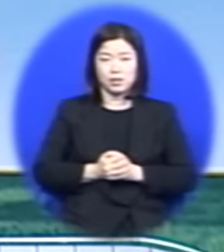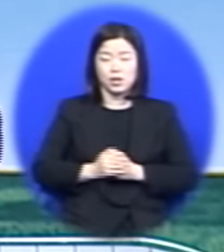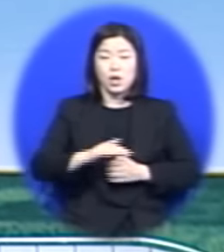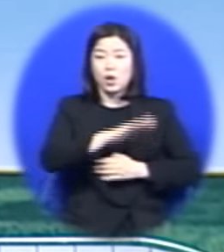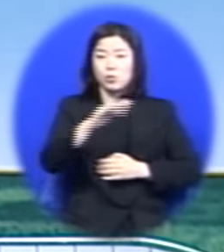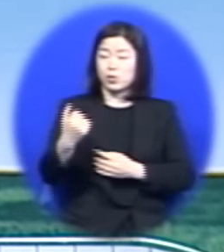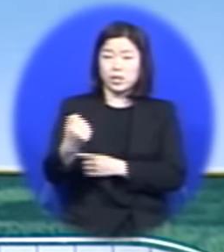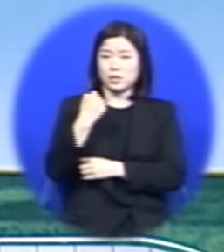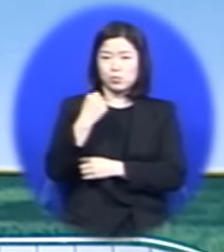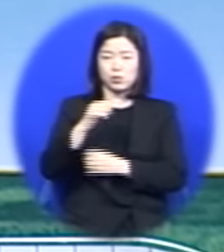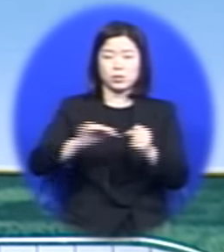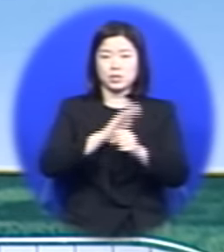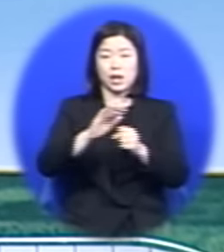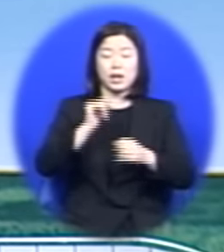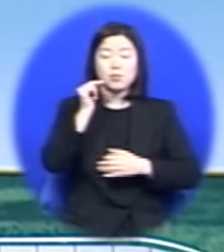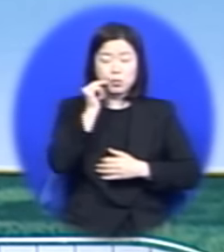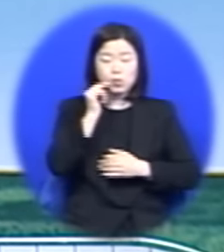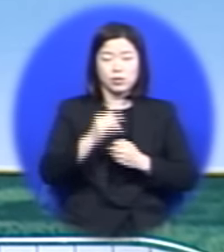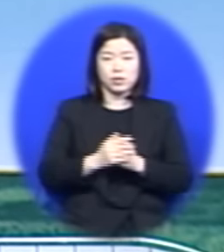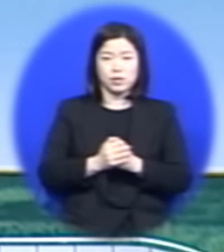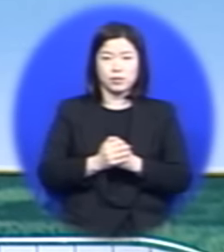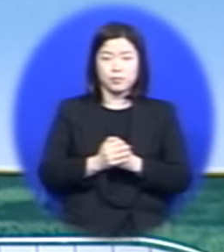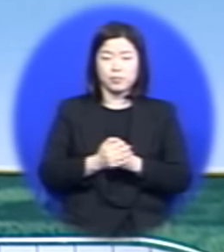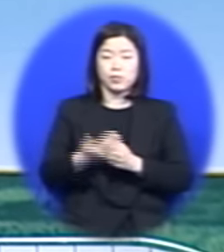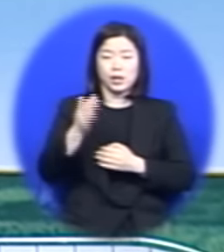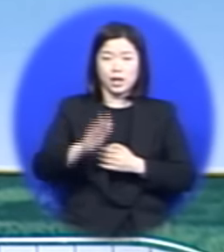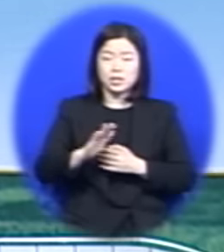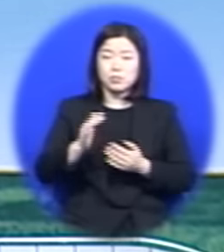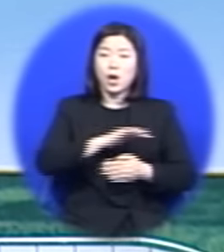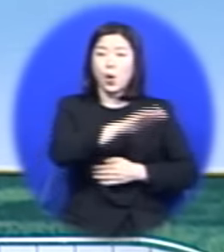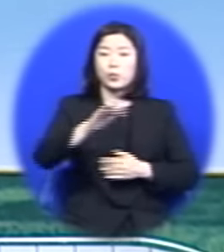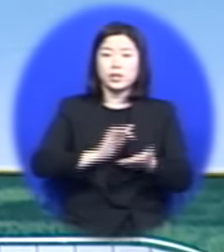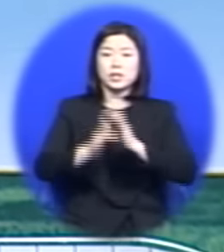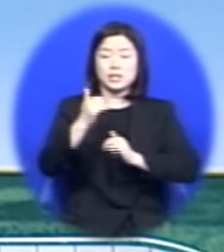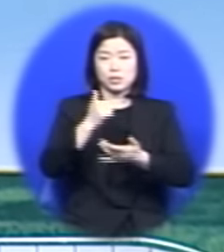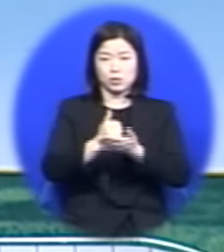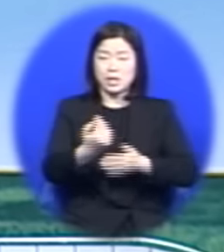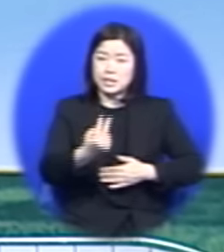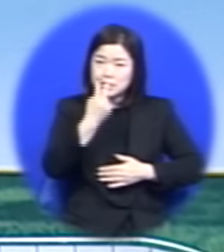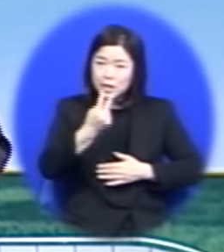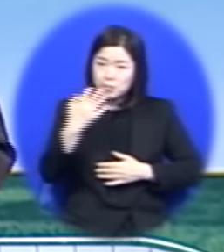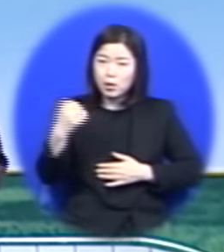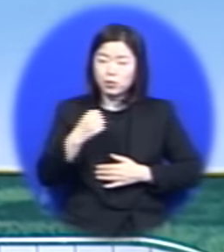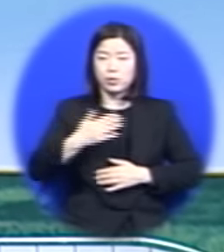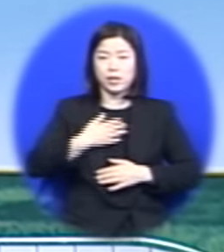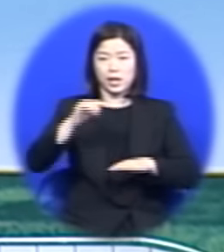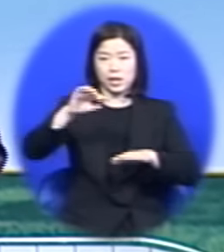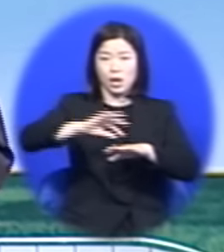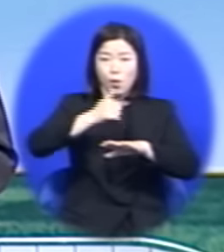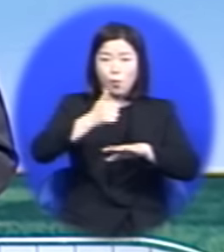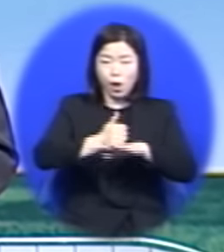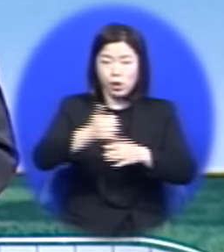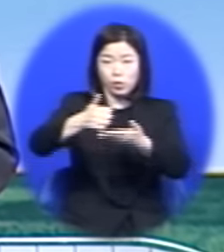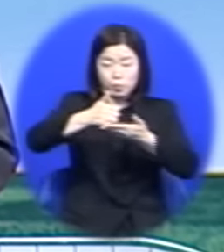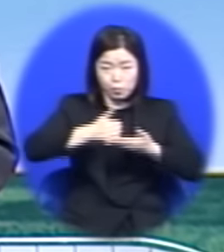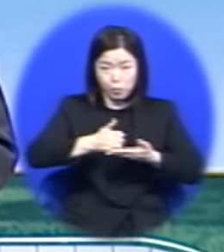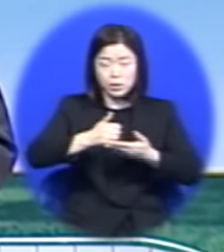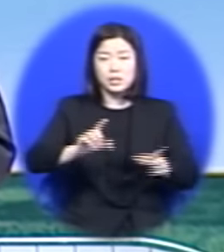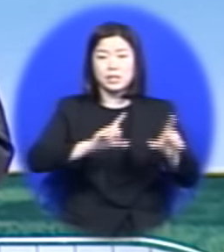우리 힘으로는 사랑 못하지만 우리는 예수님을 생명으로 나의 왕으로 모시고 사는